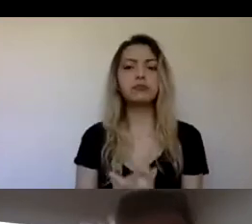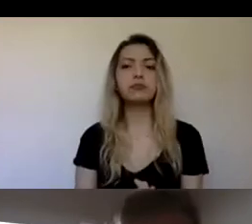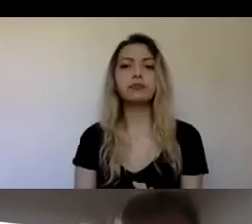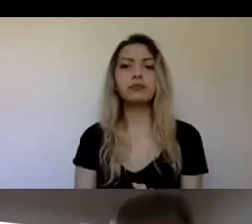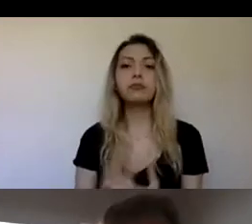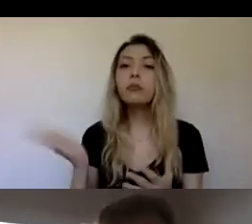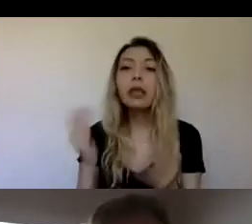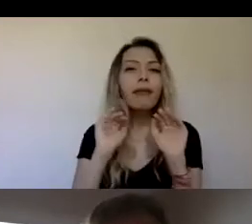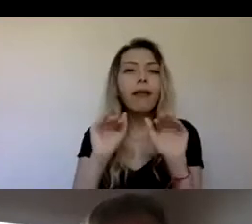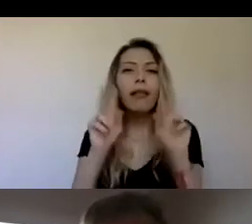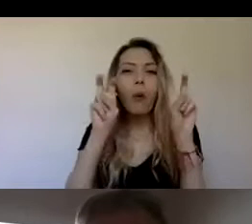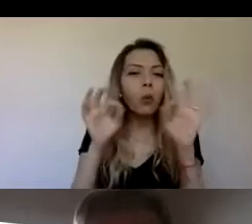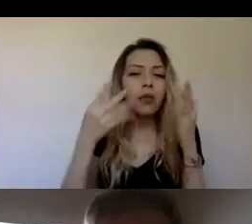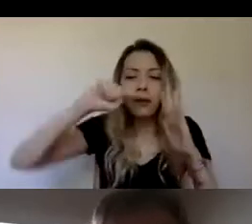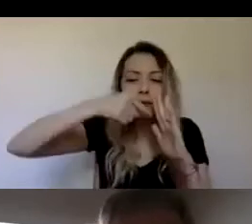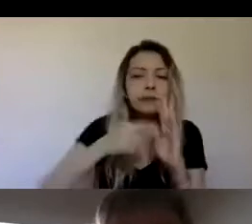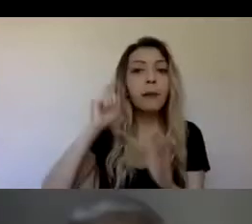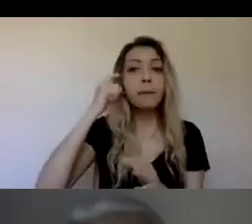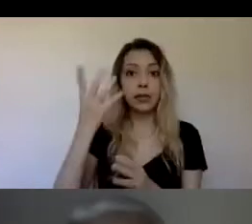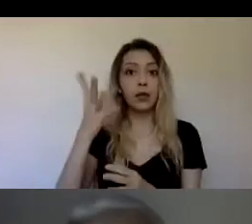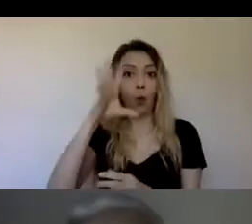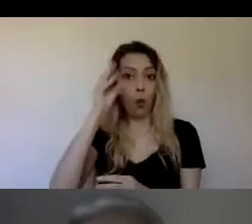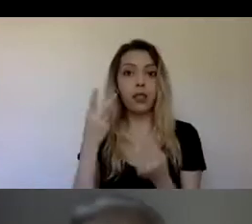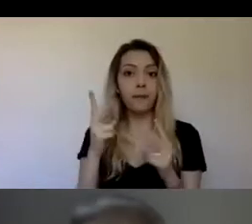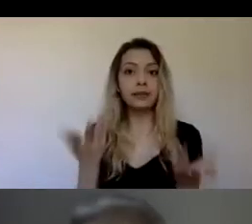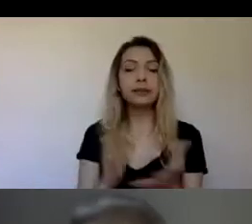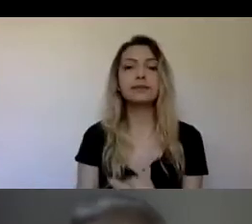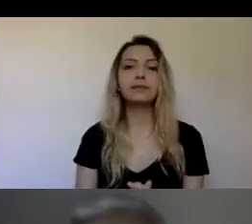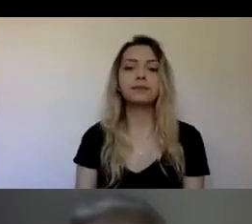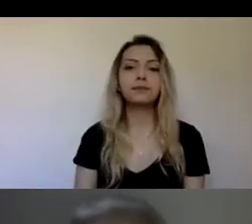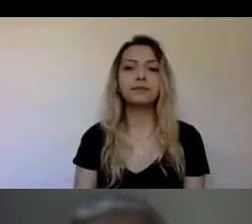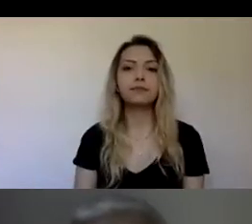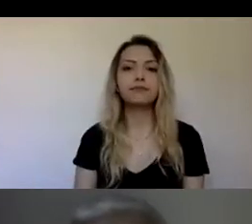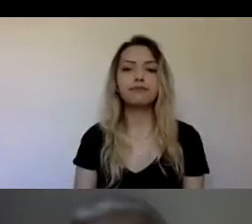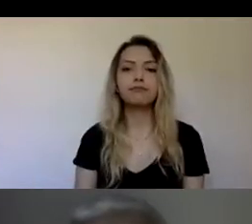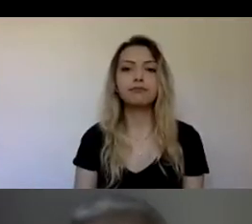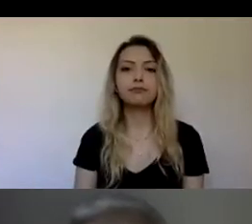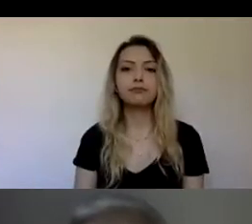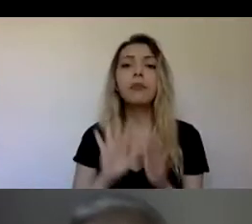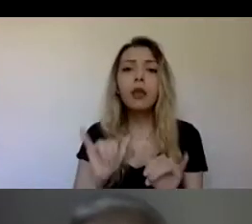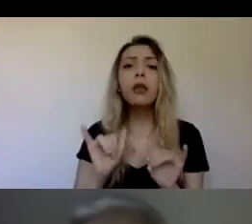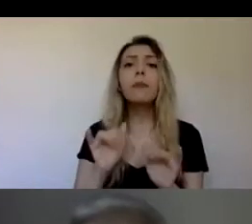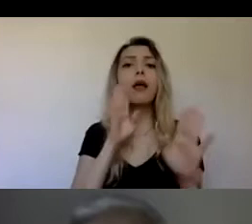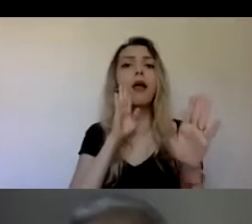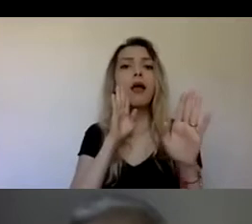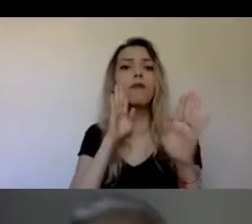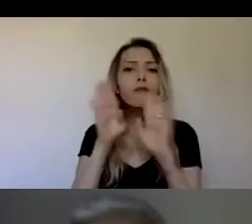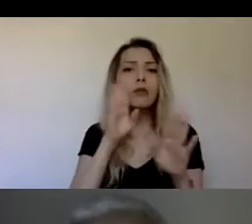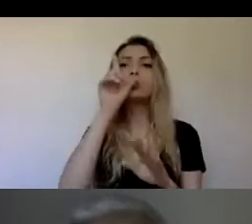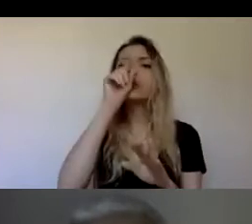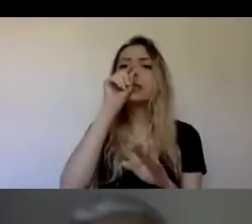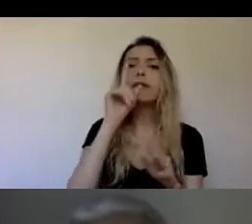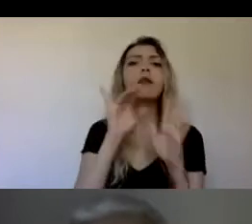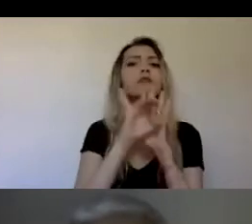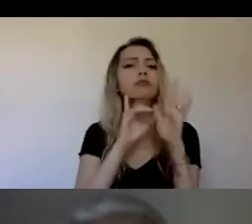bilgi alabilirsiniz. Aynı zamanda etkinizin sosyal medya kanallarını takip ederek